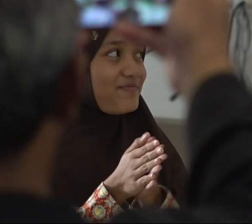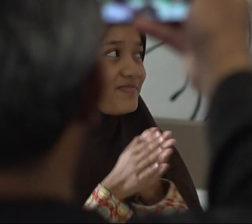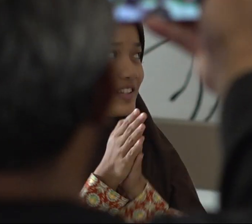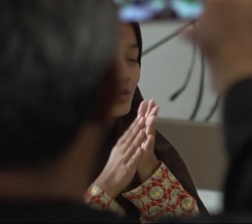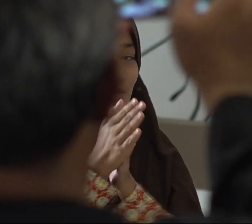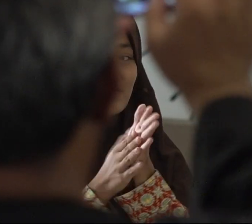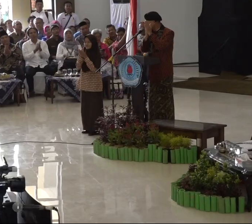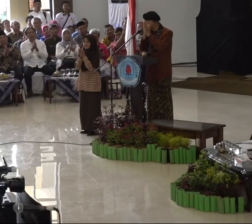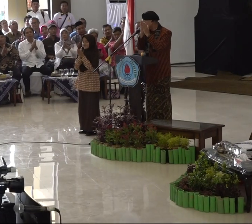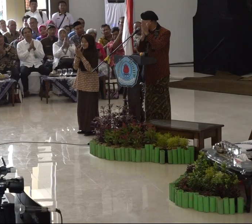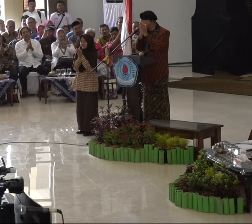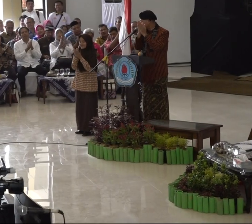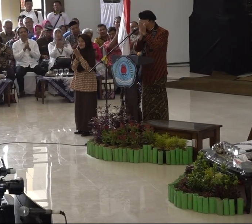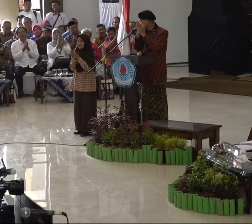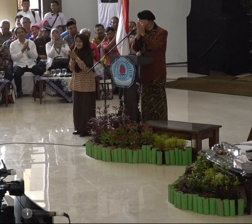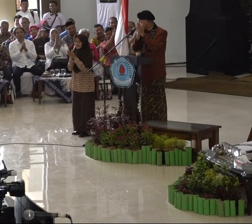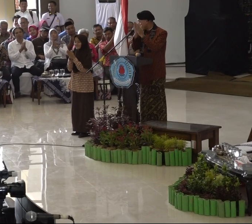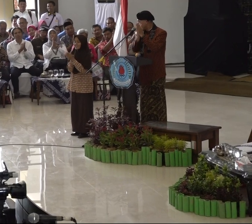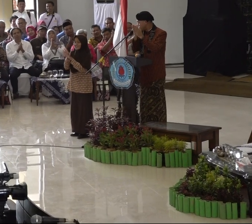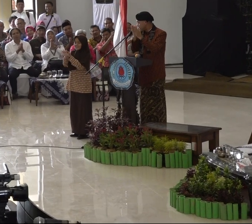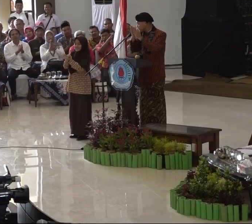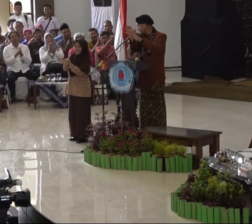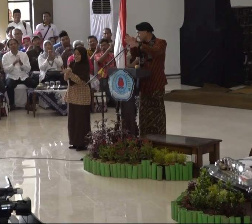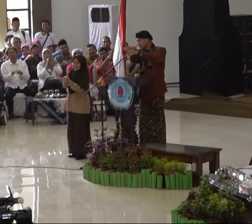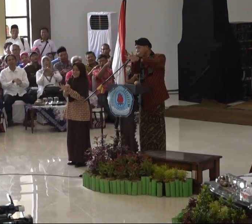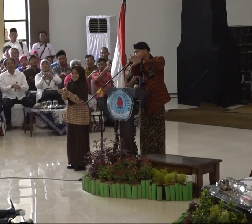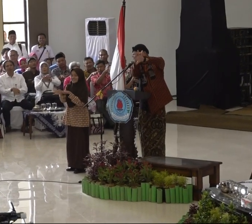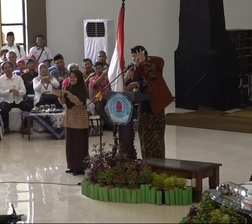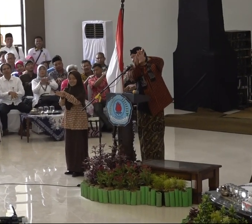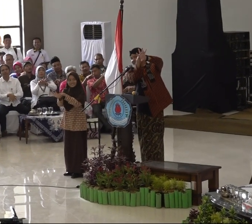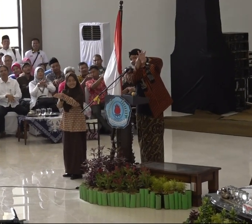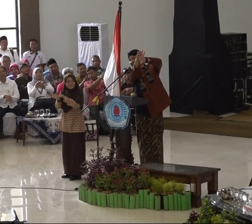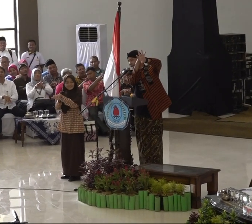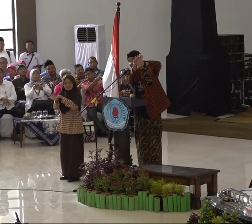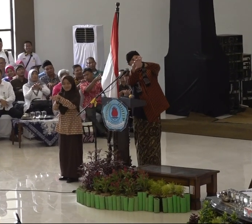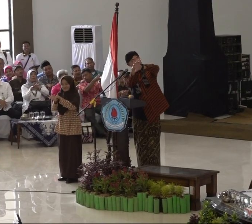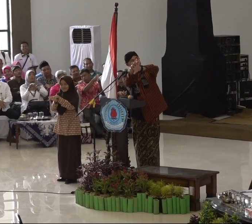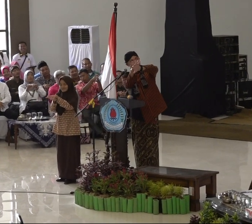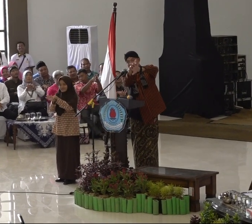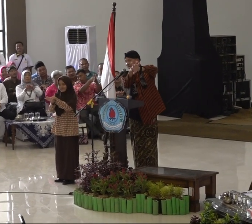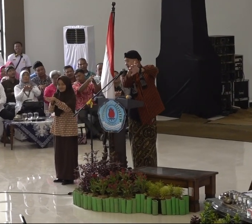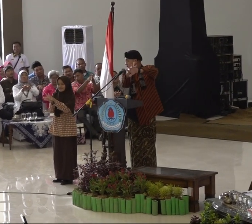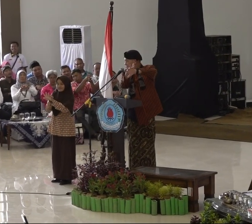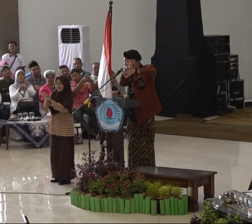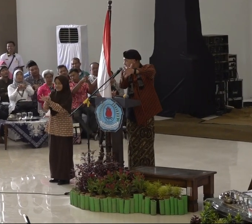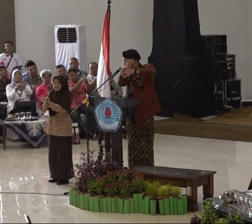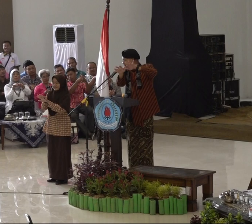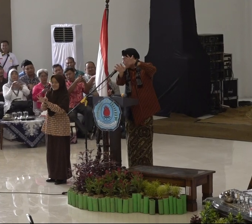11 oke dua oke ke celah-celah ya